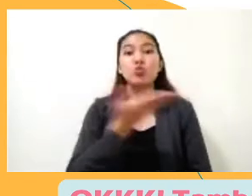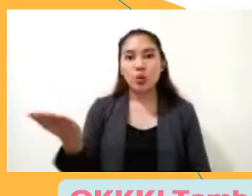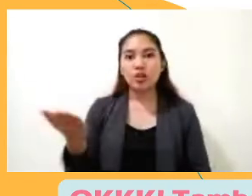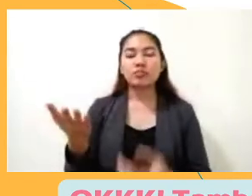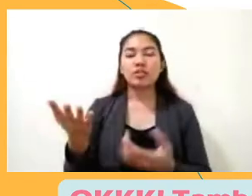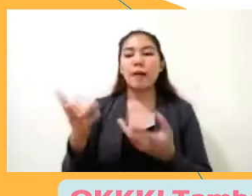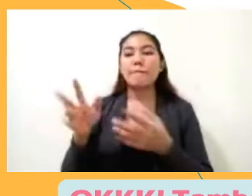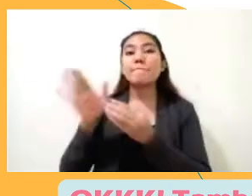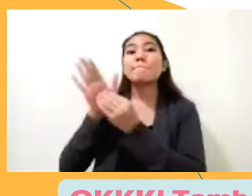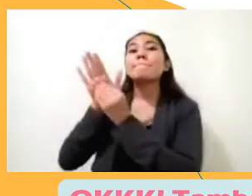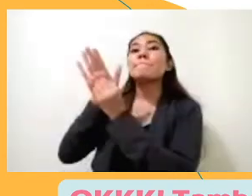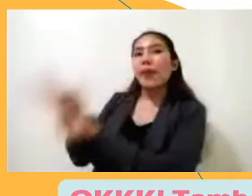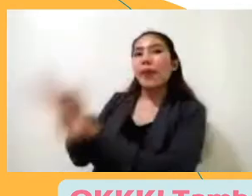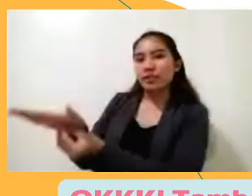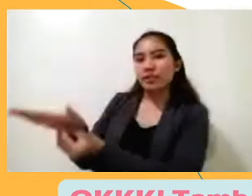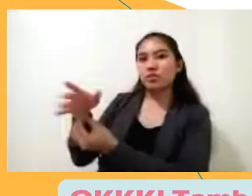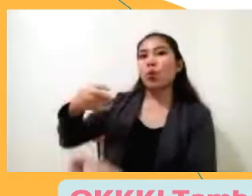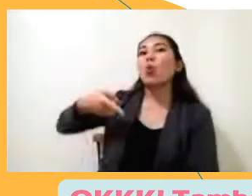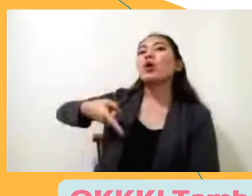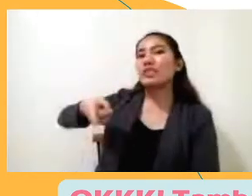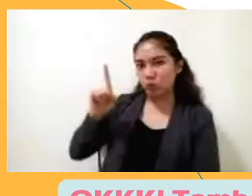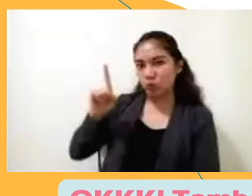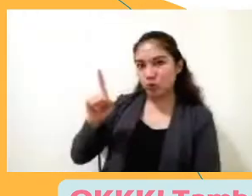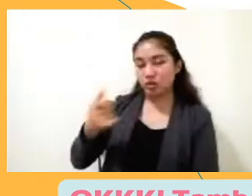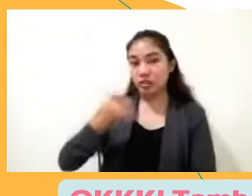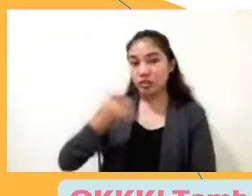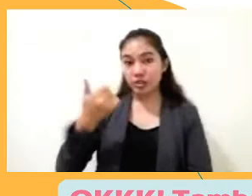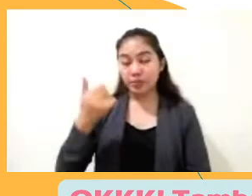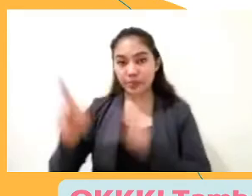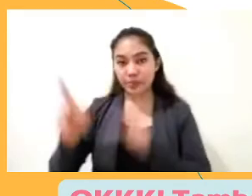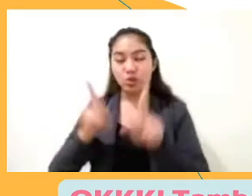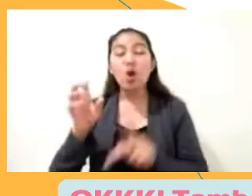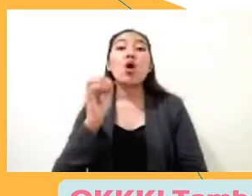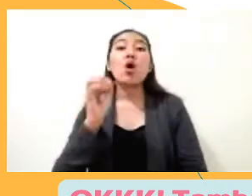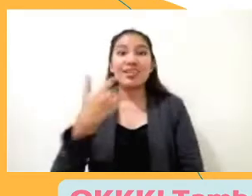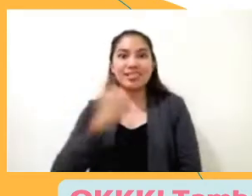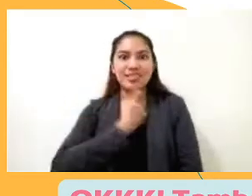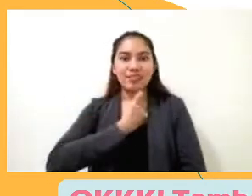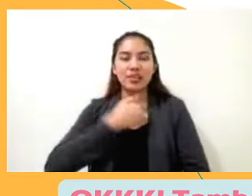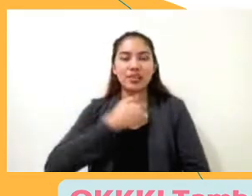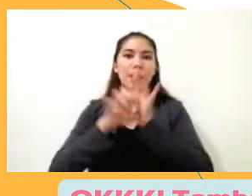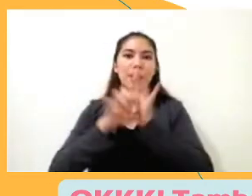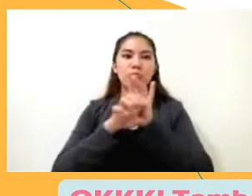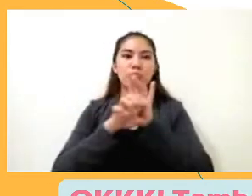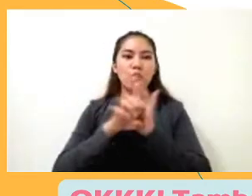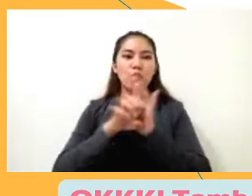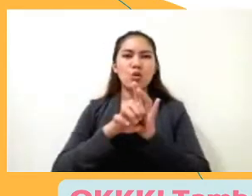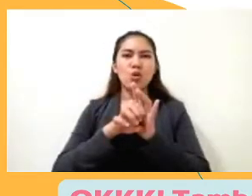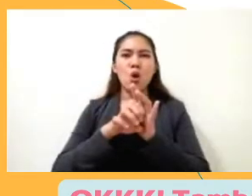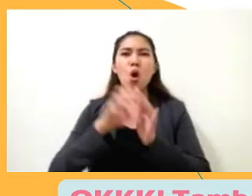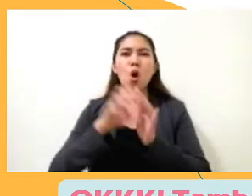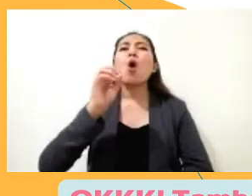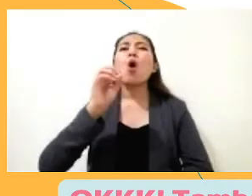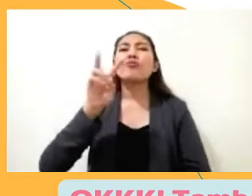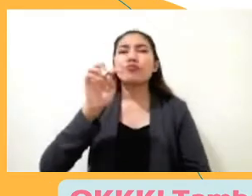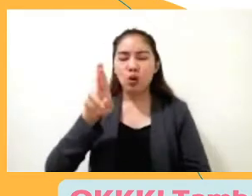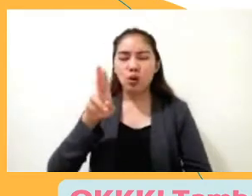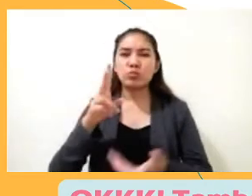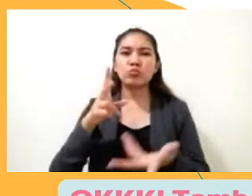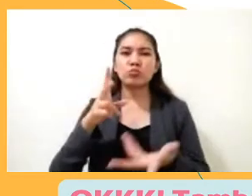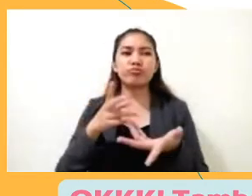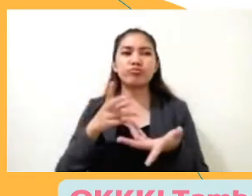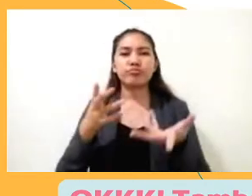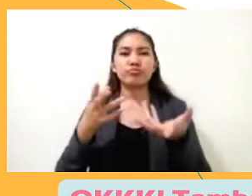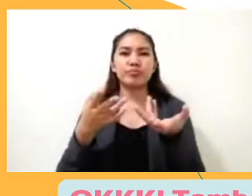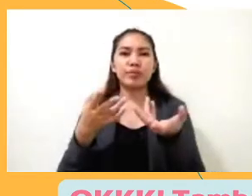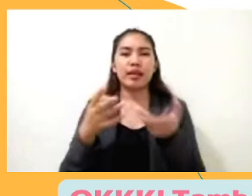ba ng iba? Or nakakasakit ka na ba sa iyong sarili? Diba? Ang pagiging risk taker kasi meron, ano din,